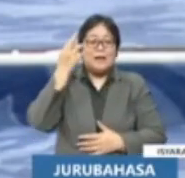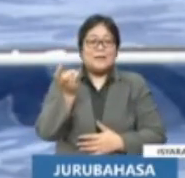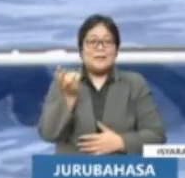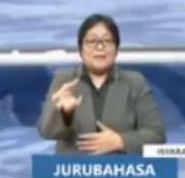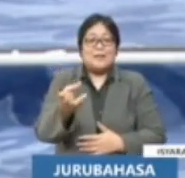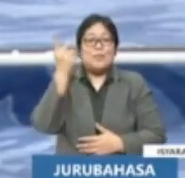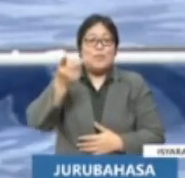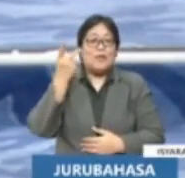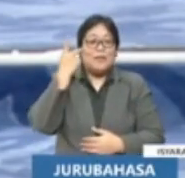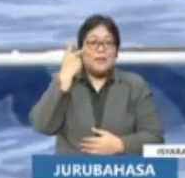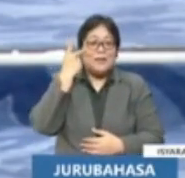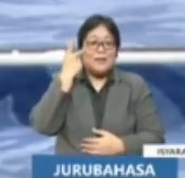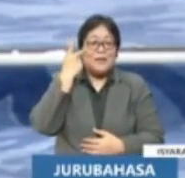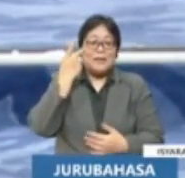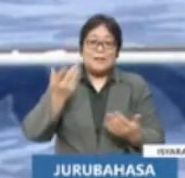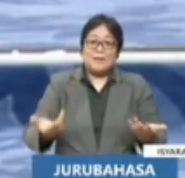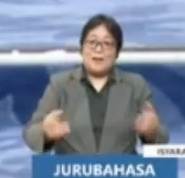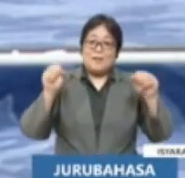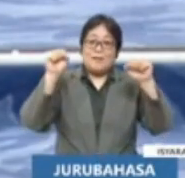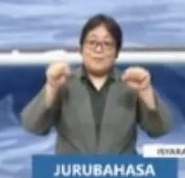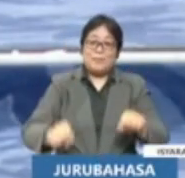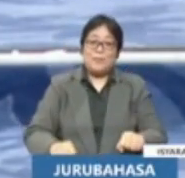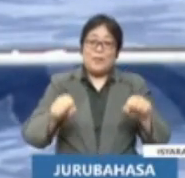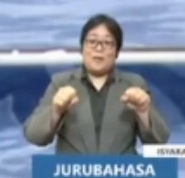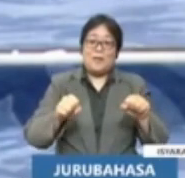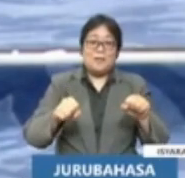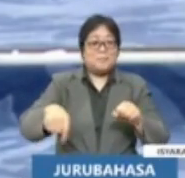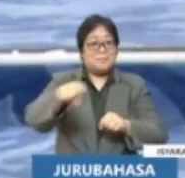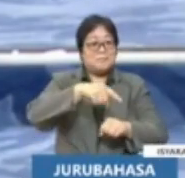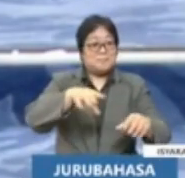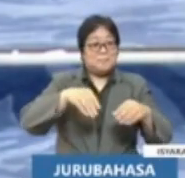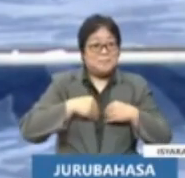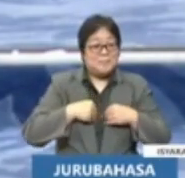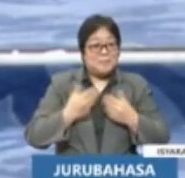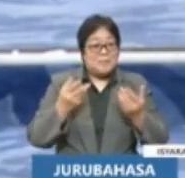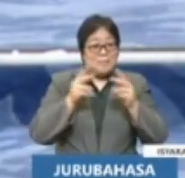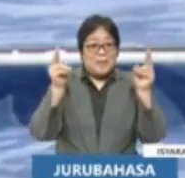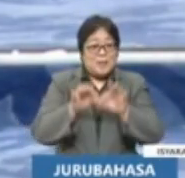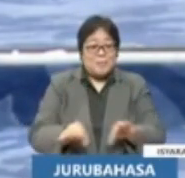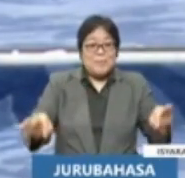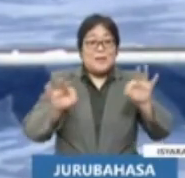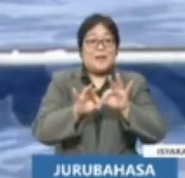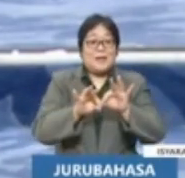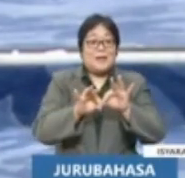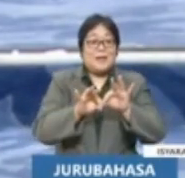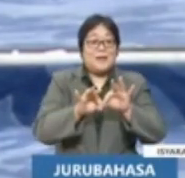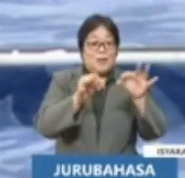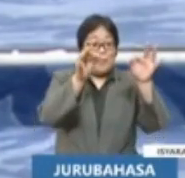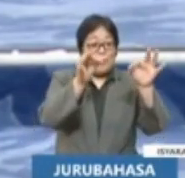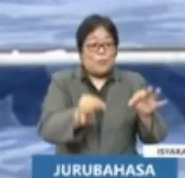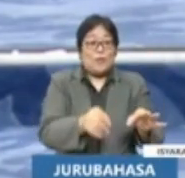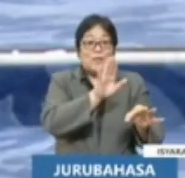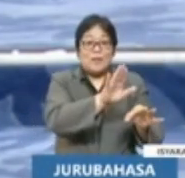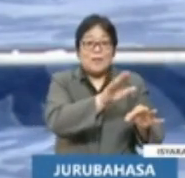remeh politik itu boleh dianggap sangat genting sehingga keputusan